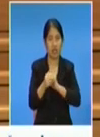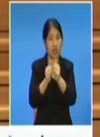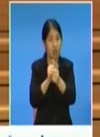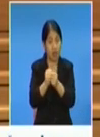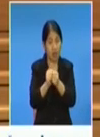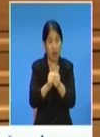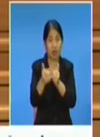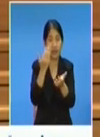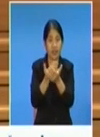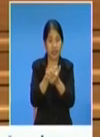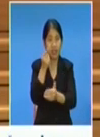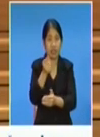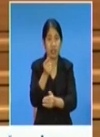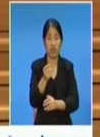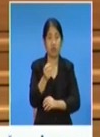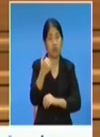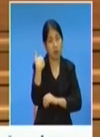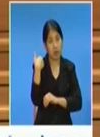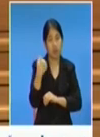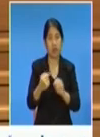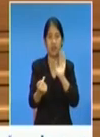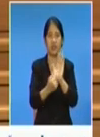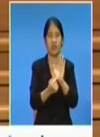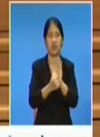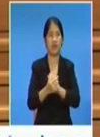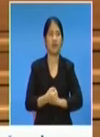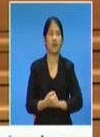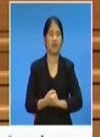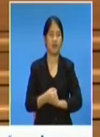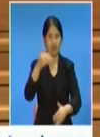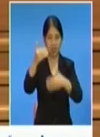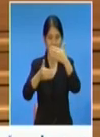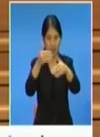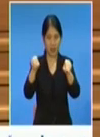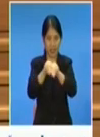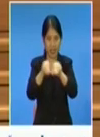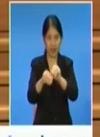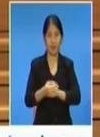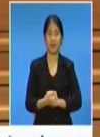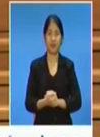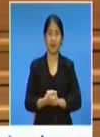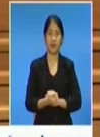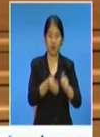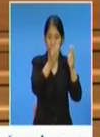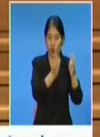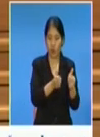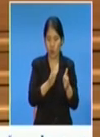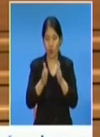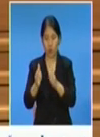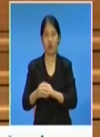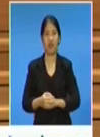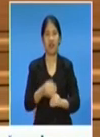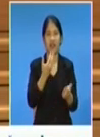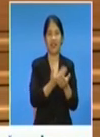ากันอย่างแท้จริงหรือไม่เช่นเมื่อถึงเวลาเสนอราคาผู้เสนอราคาทุกรายเสนอราคาเข้าสู่ระบ